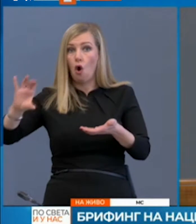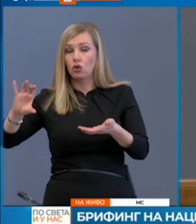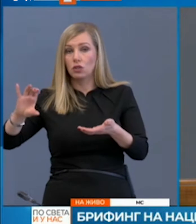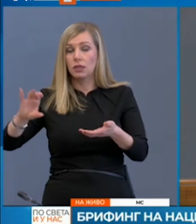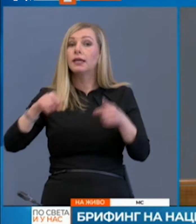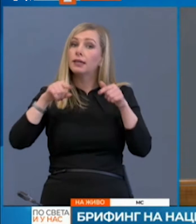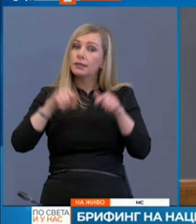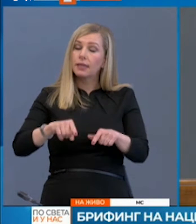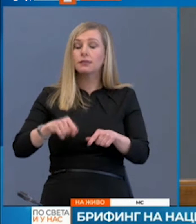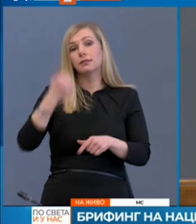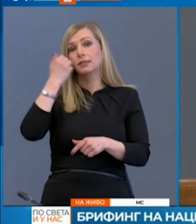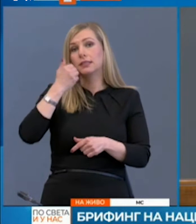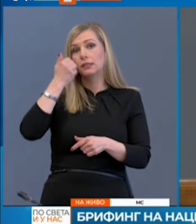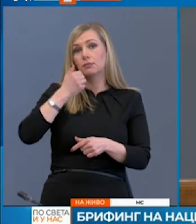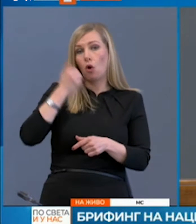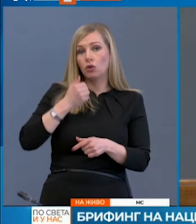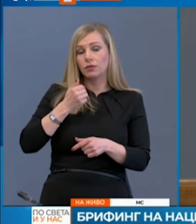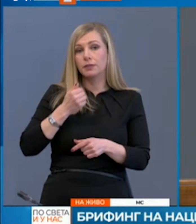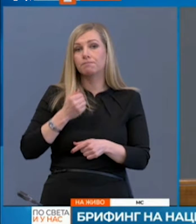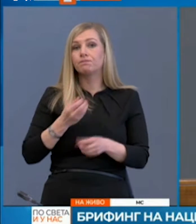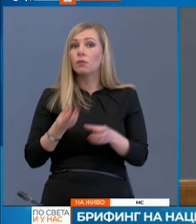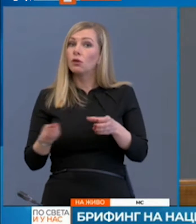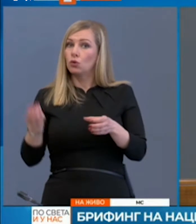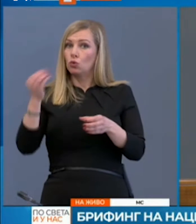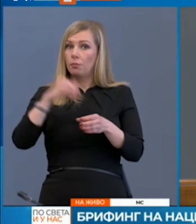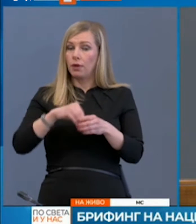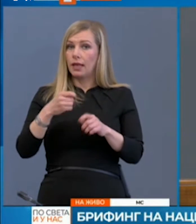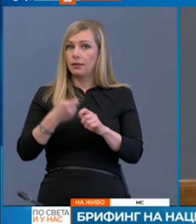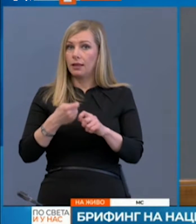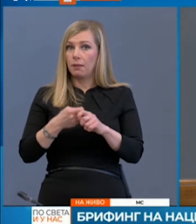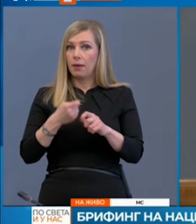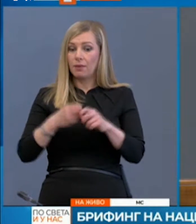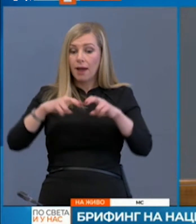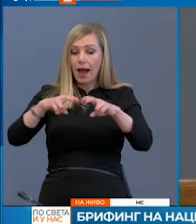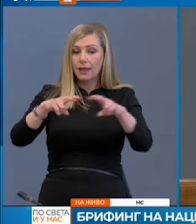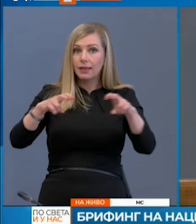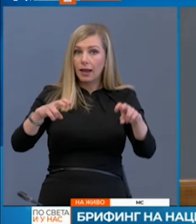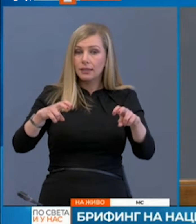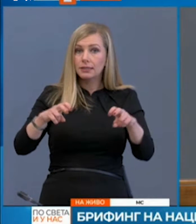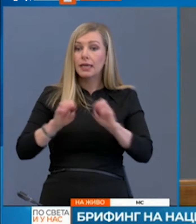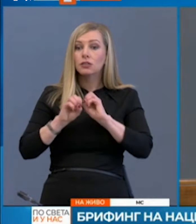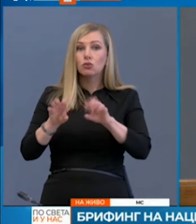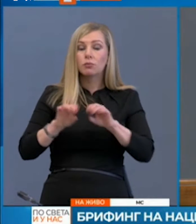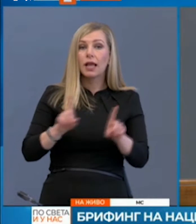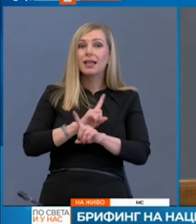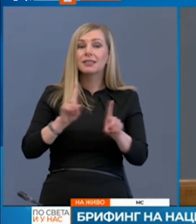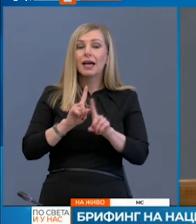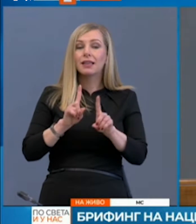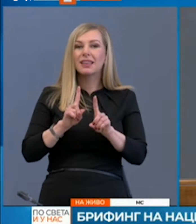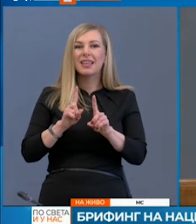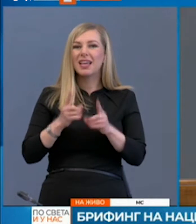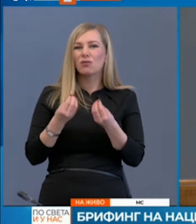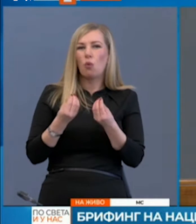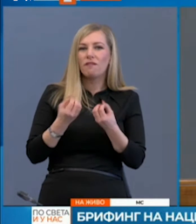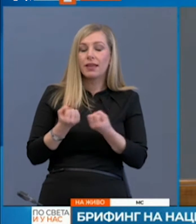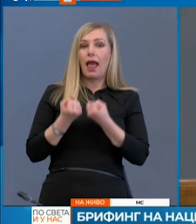от тях са приложени. В допълнение извършихме анализ на съобщенията за нежелани лекарствени реакции,